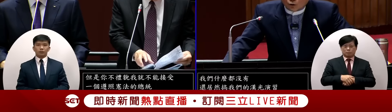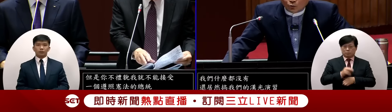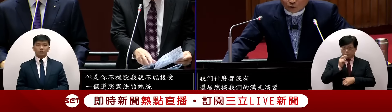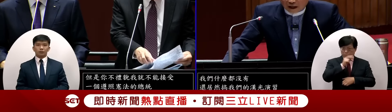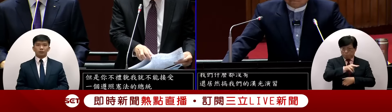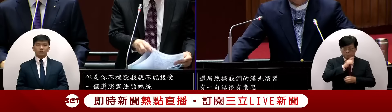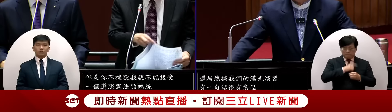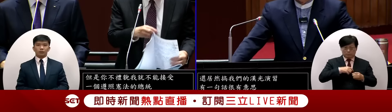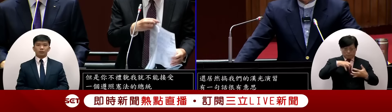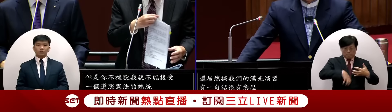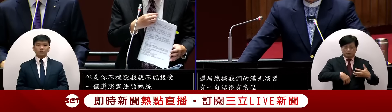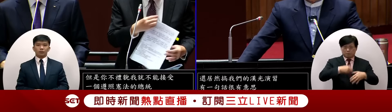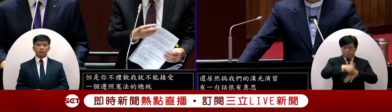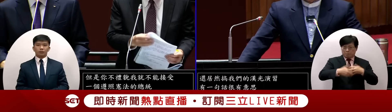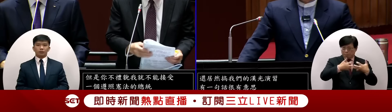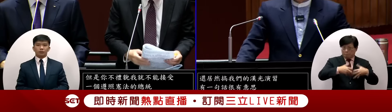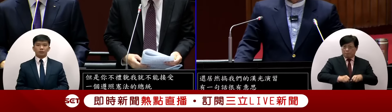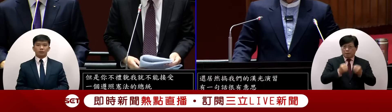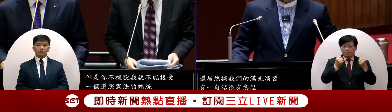备故障、